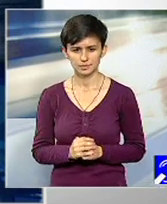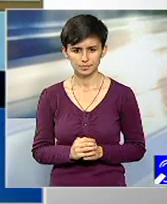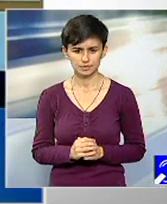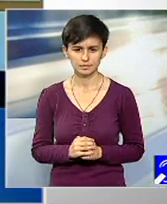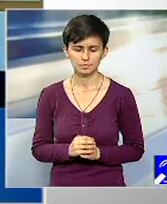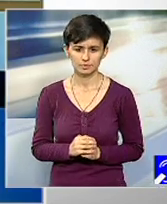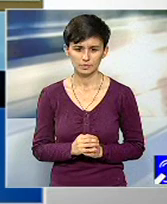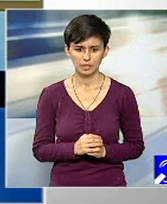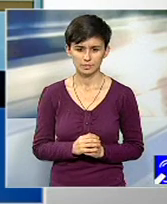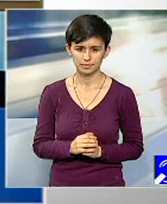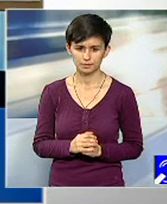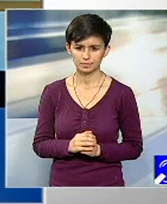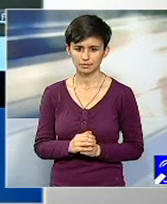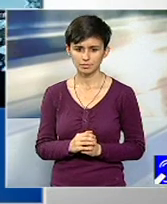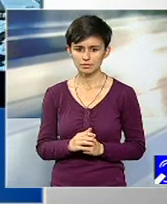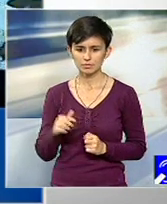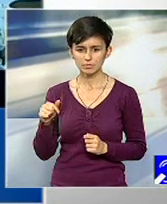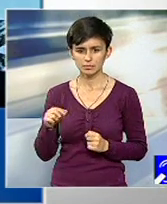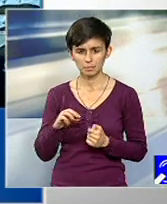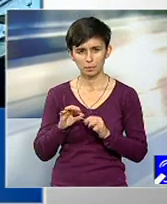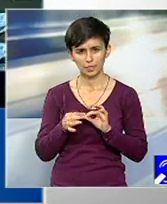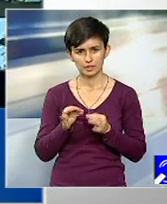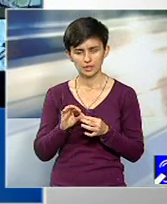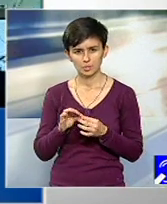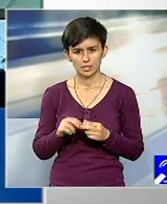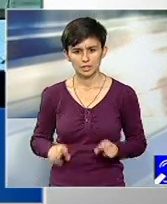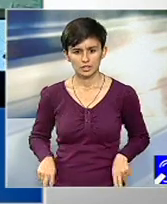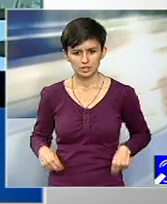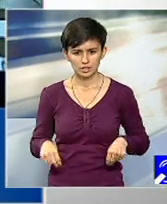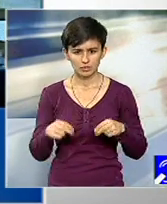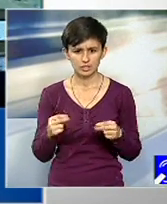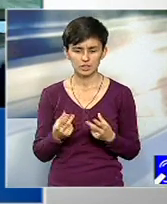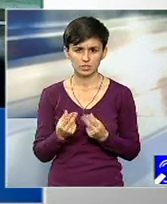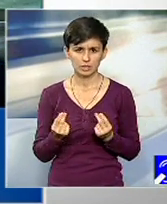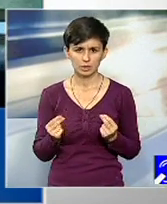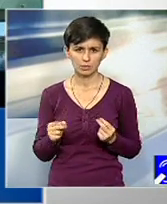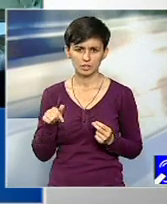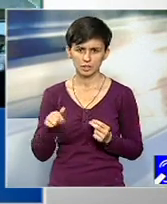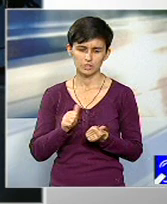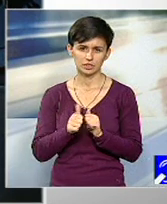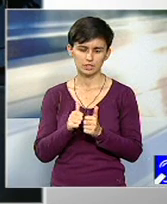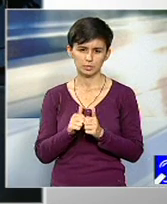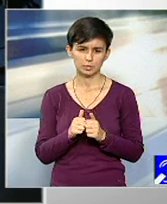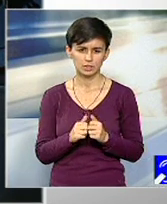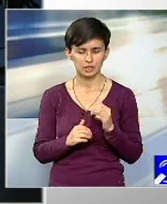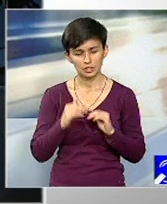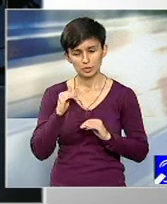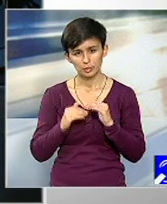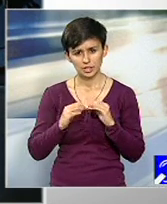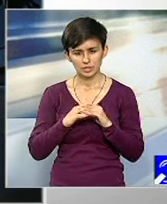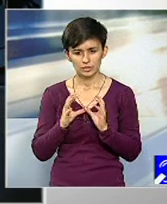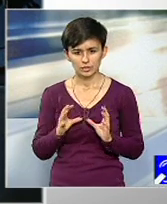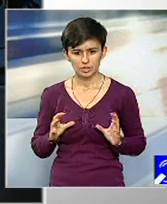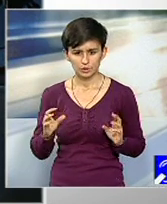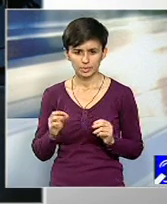Asta înseamnă, cred, Călin, că se și investește mult mai mult în acest sport acolo. Da, mult mai mult față de noi, da.